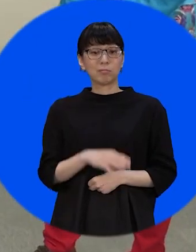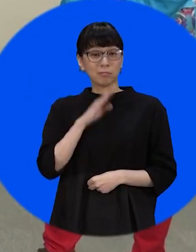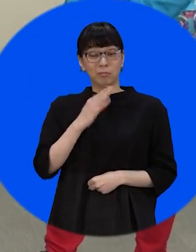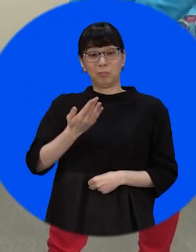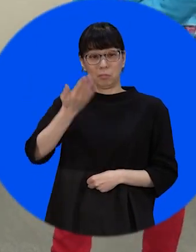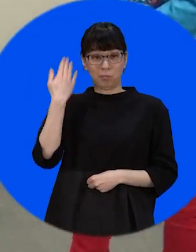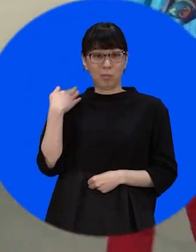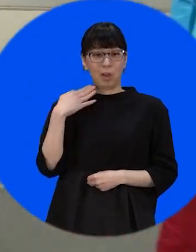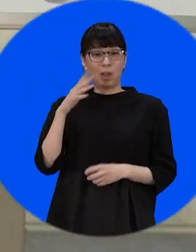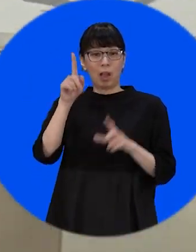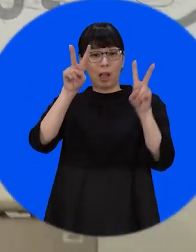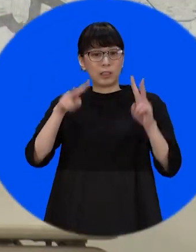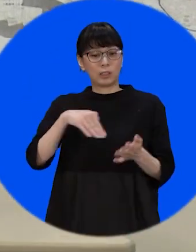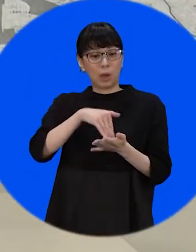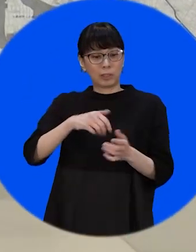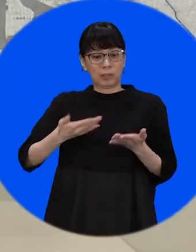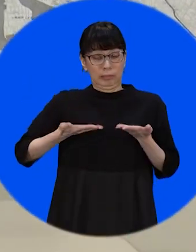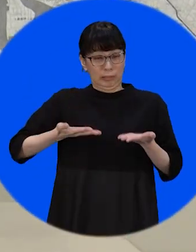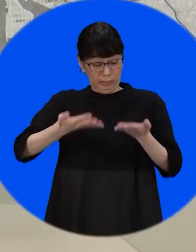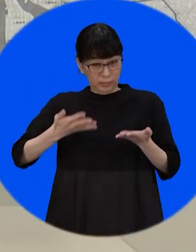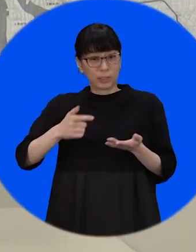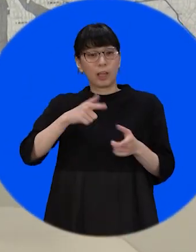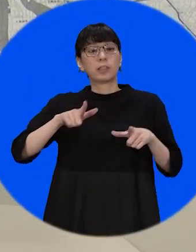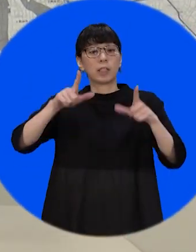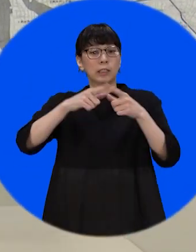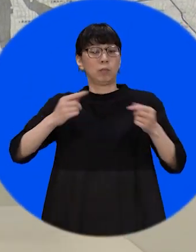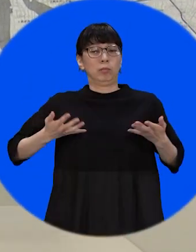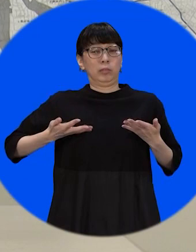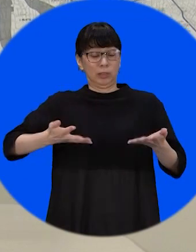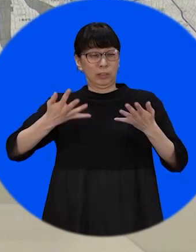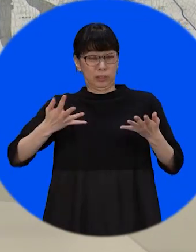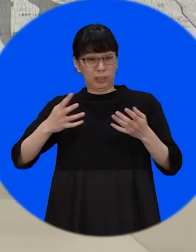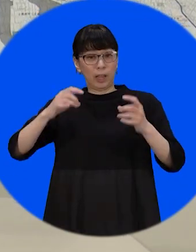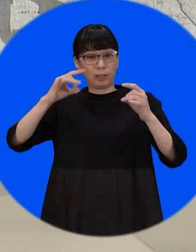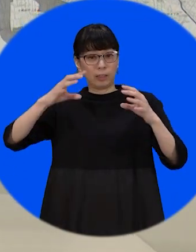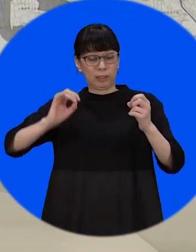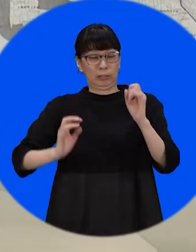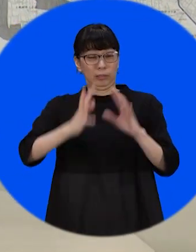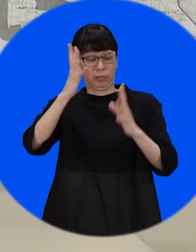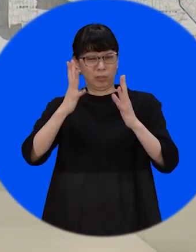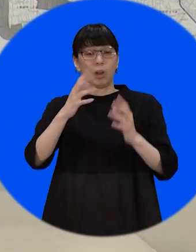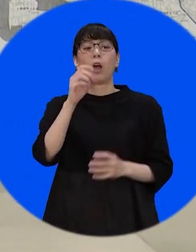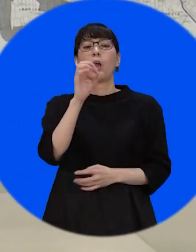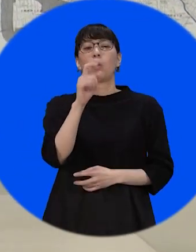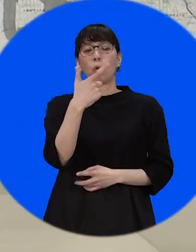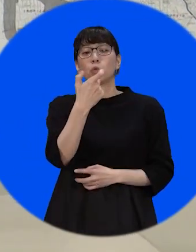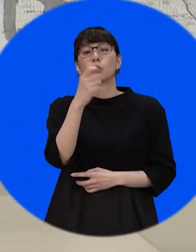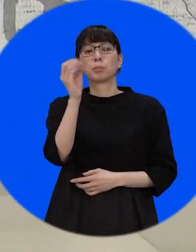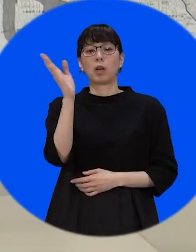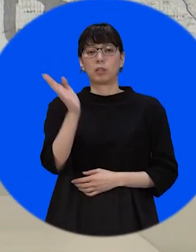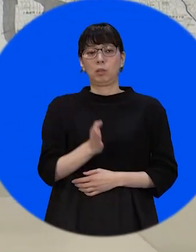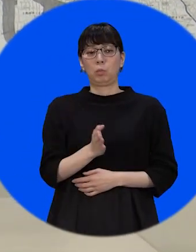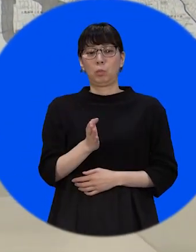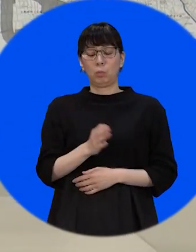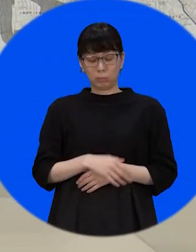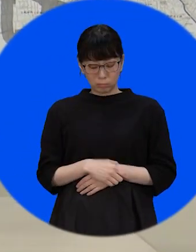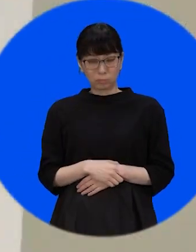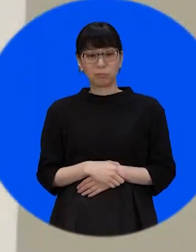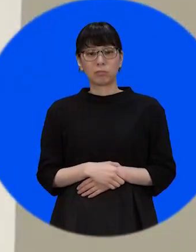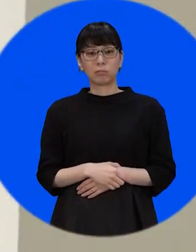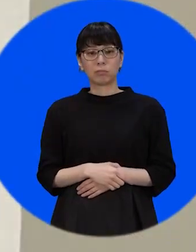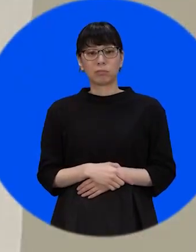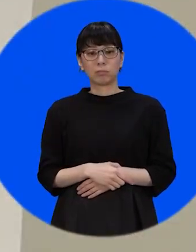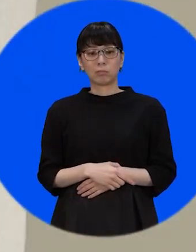日本大震災や阪神淡路大震災では発生した火災の、6割以上が電気関係が原因の火災だったん